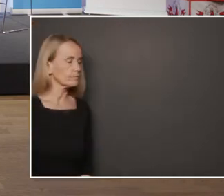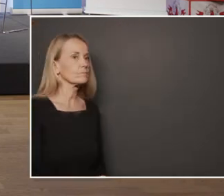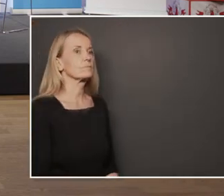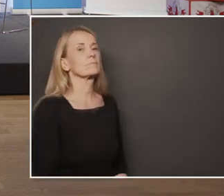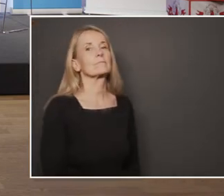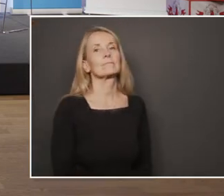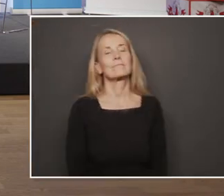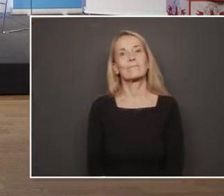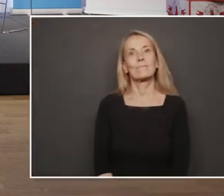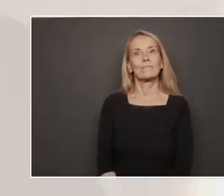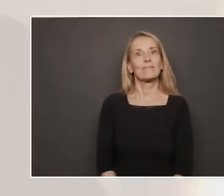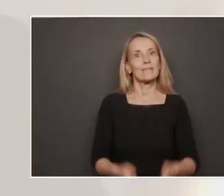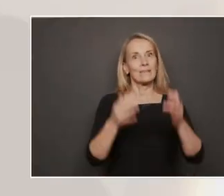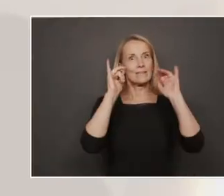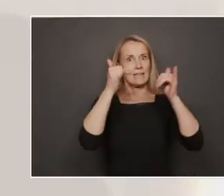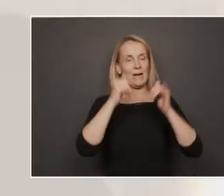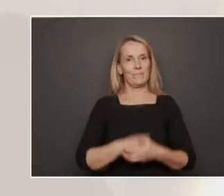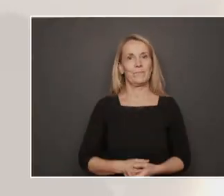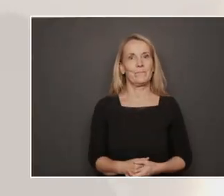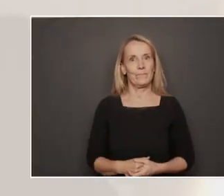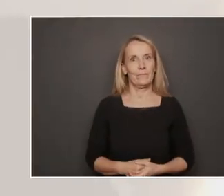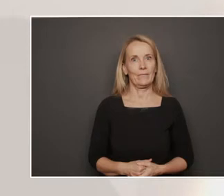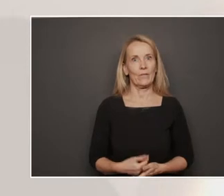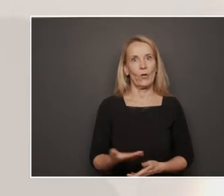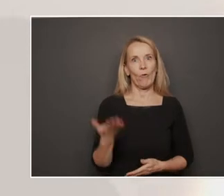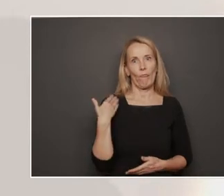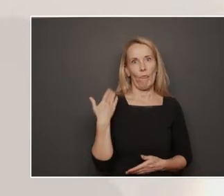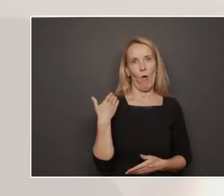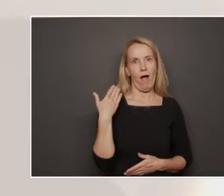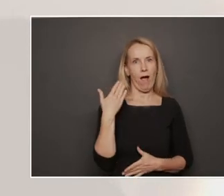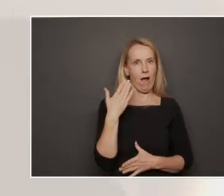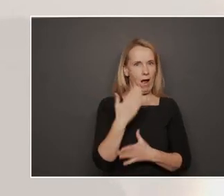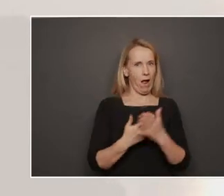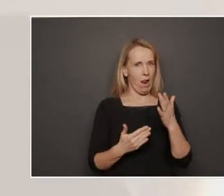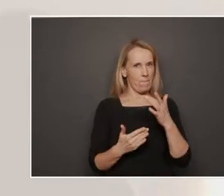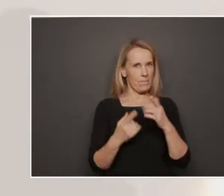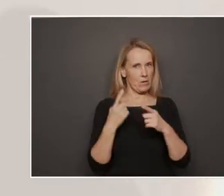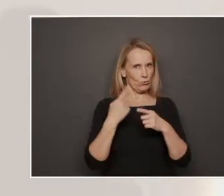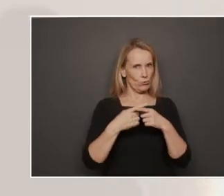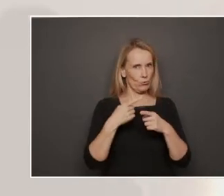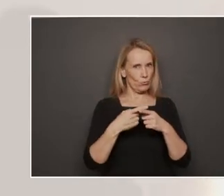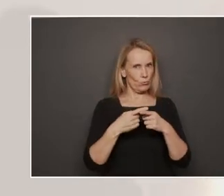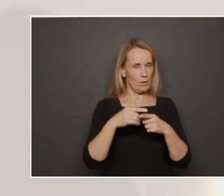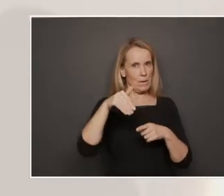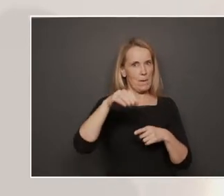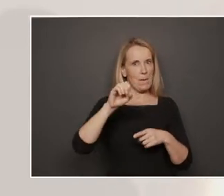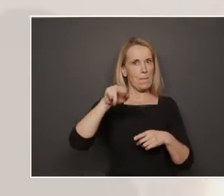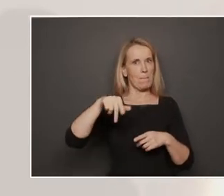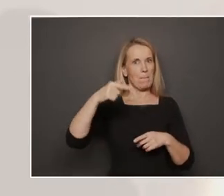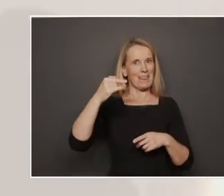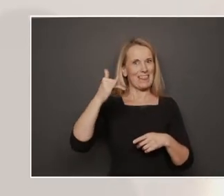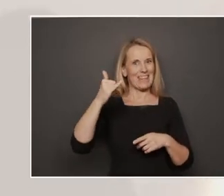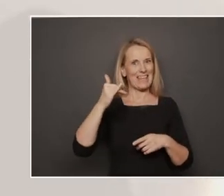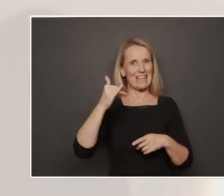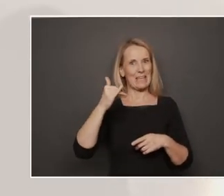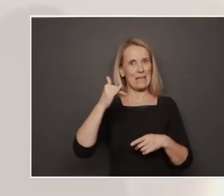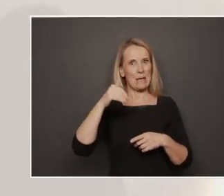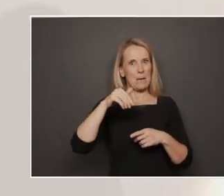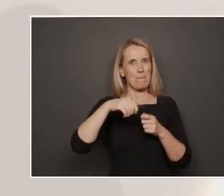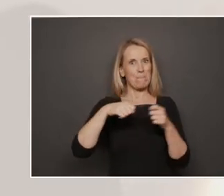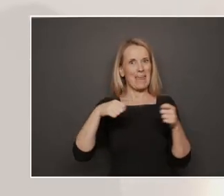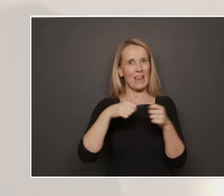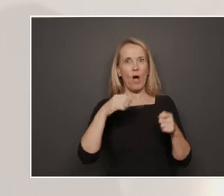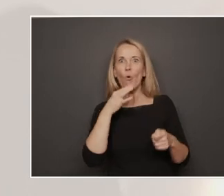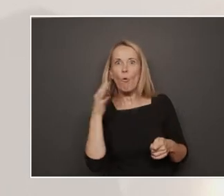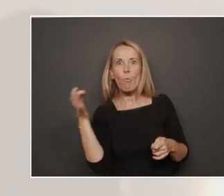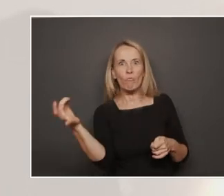wir haben ja vor etwa einer halben Stunde die Mentimeter-Umfrage gestartet.